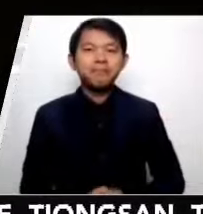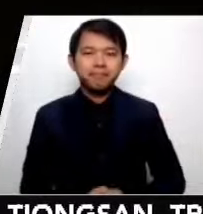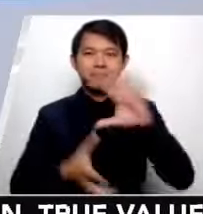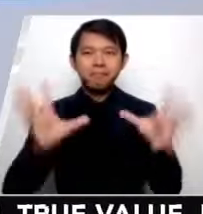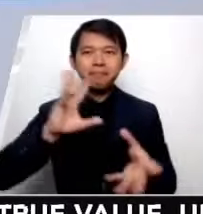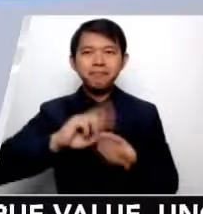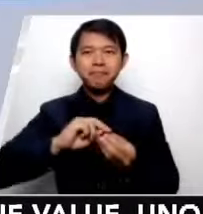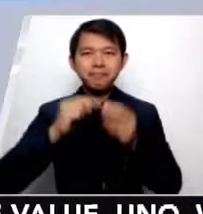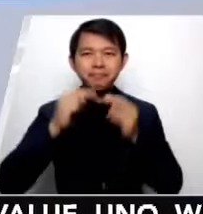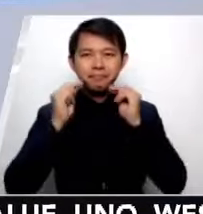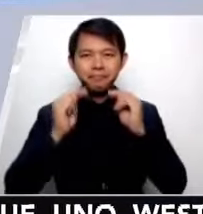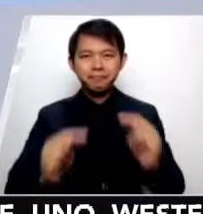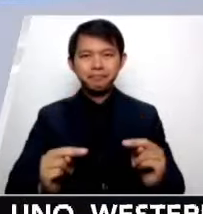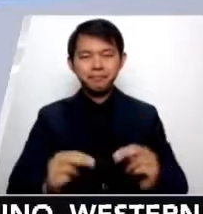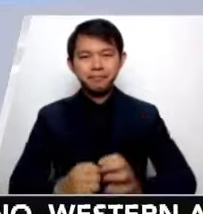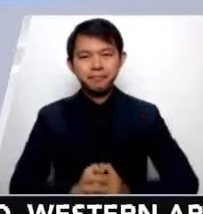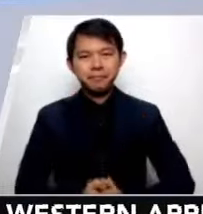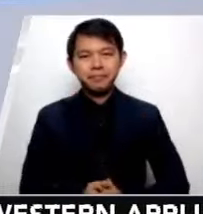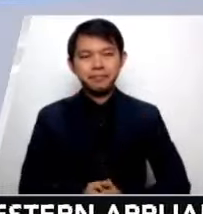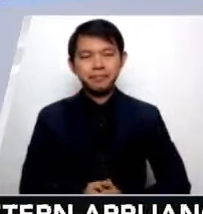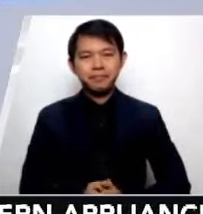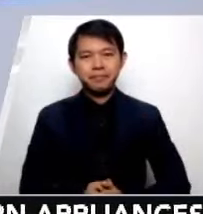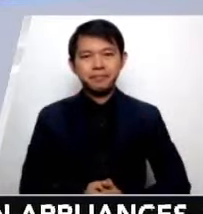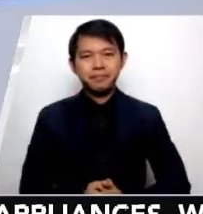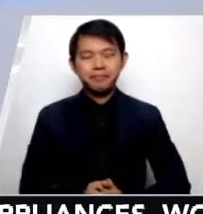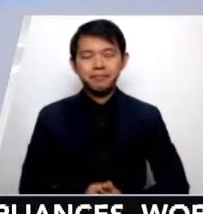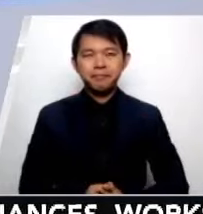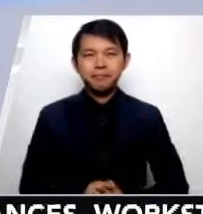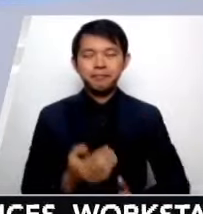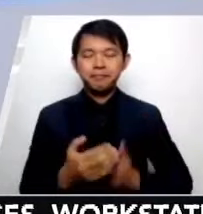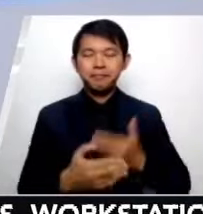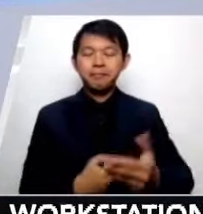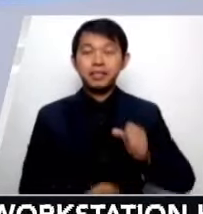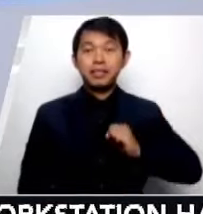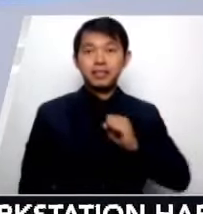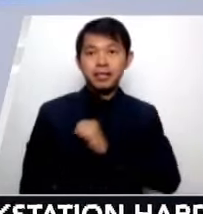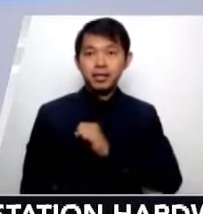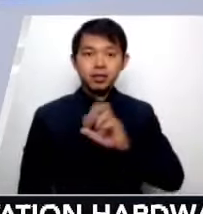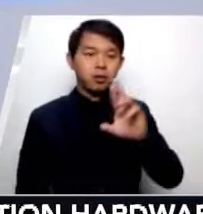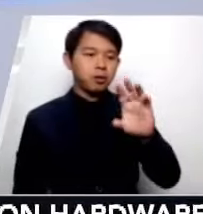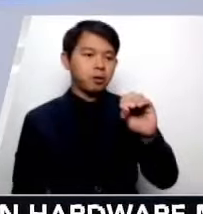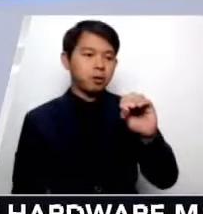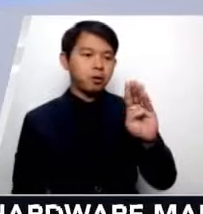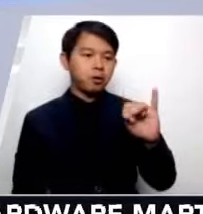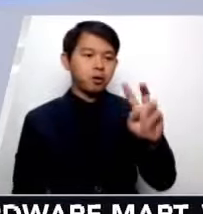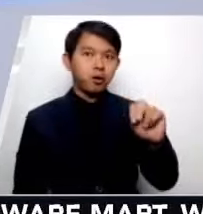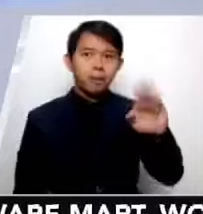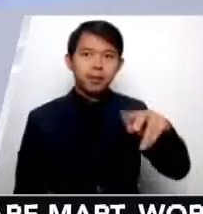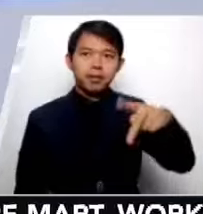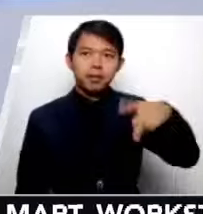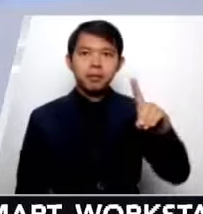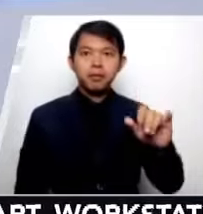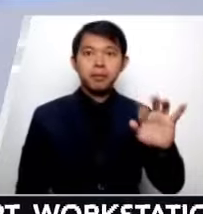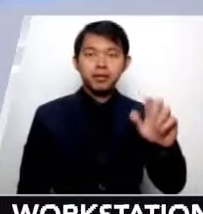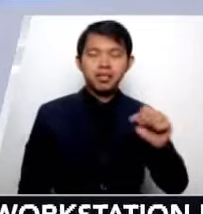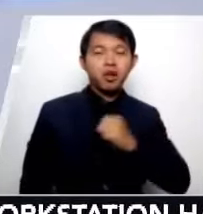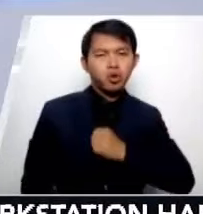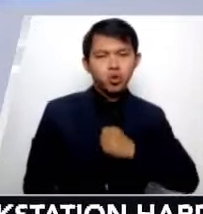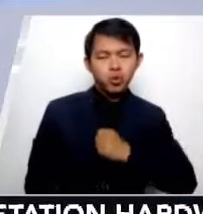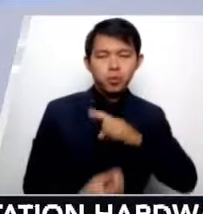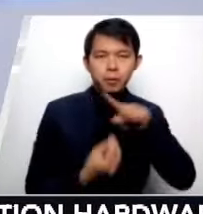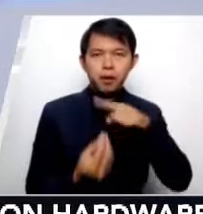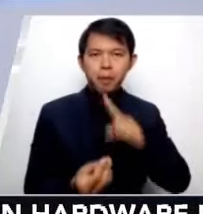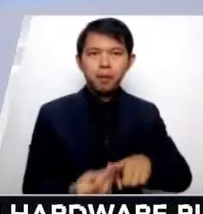News. Nag-sorry si Senator Robin Padilla kaugnay ng pagpapa-IV drip ng misis niyang si Mariel sa